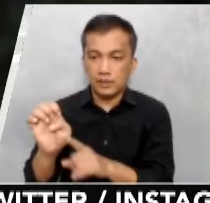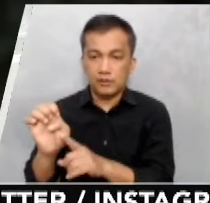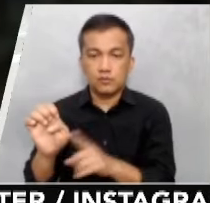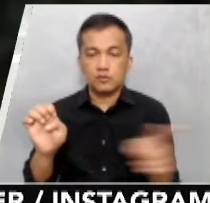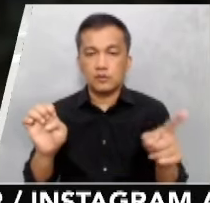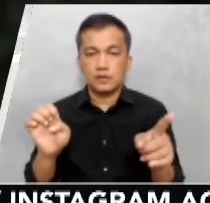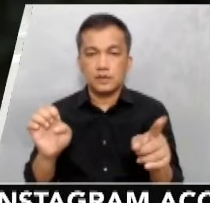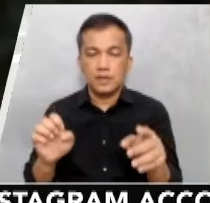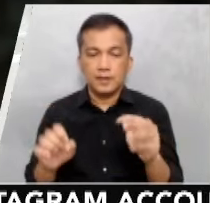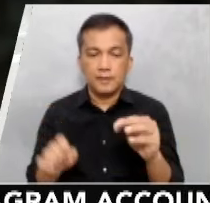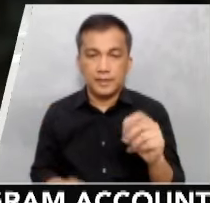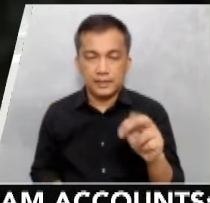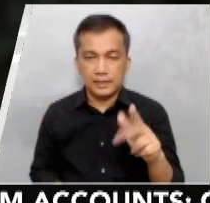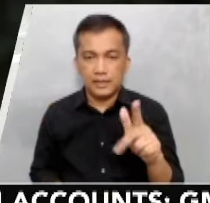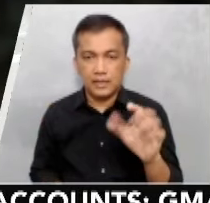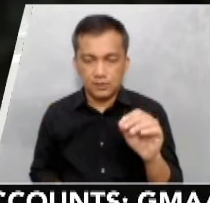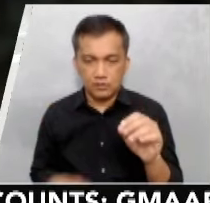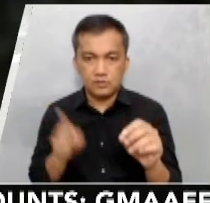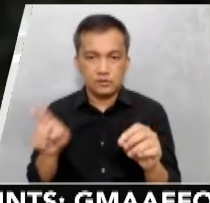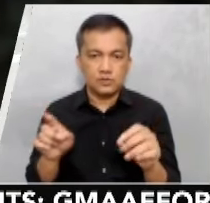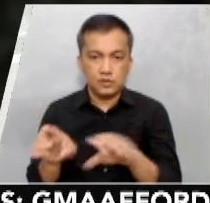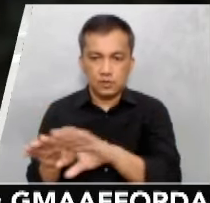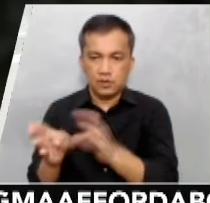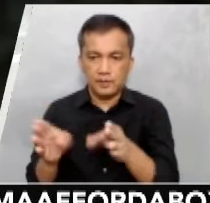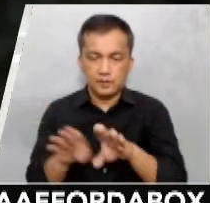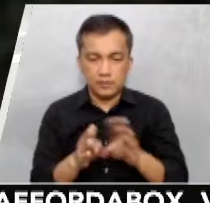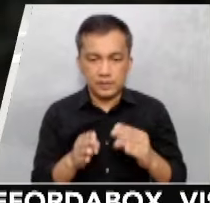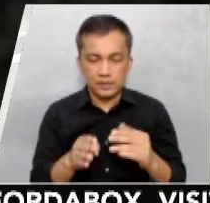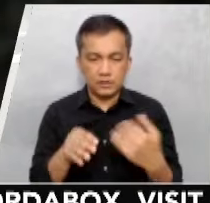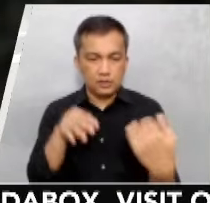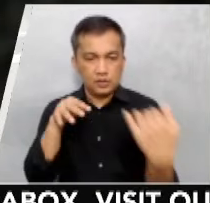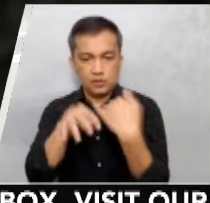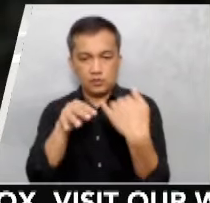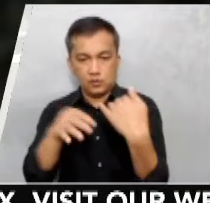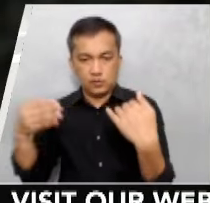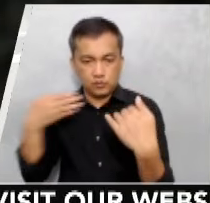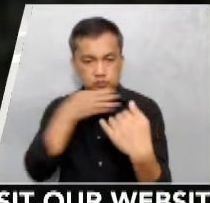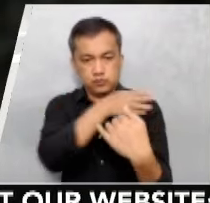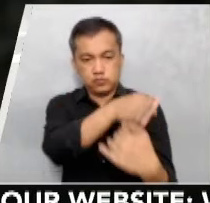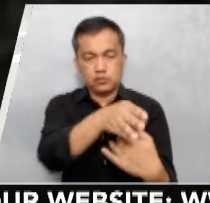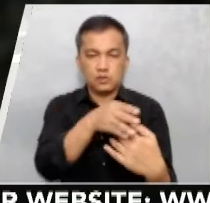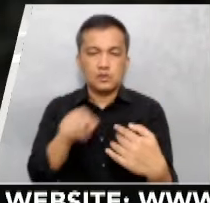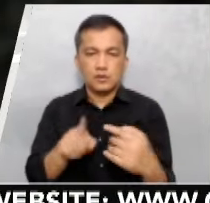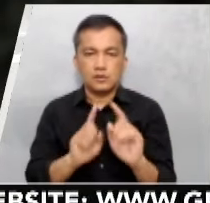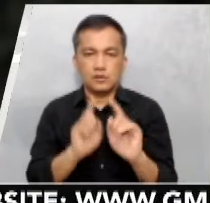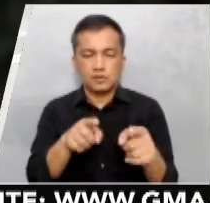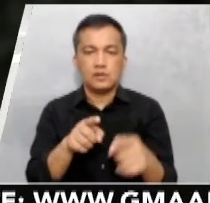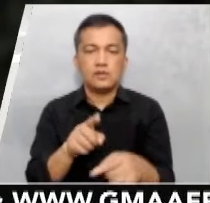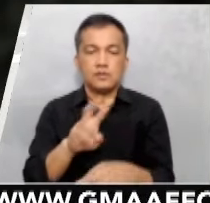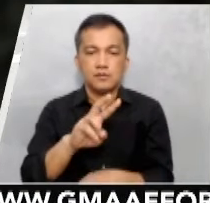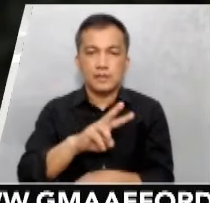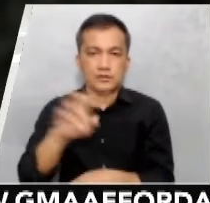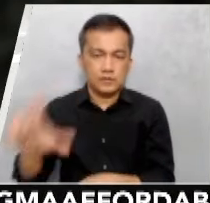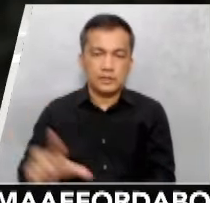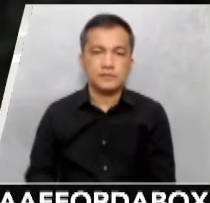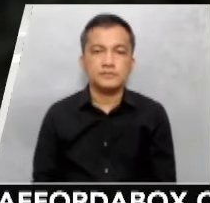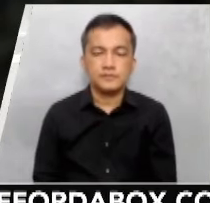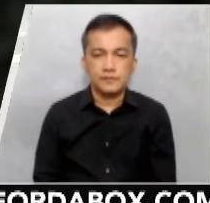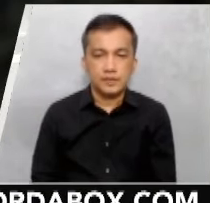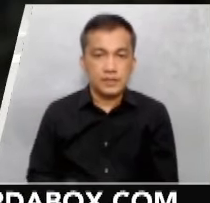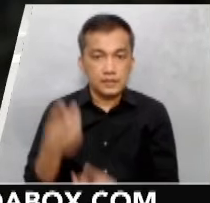Marilao. Kaya naman bukas na ang zipper lane sa may Ciudad de Victoria hanggang sa may Valenzuela. At yan ang latest mula rito sa